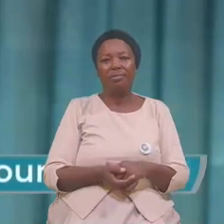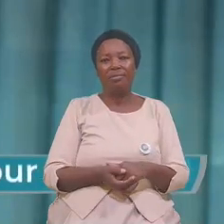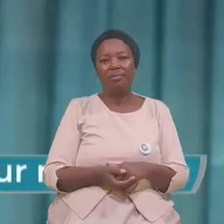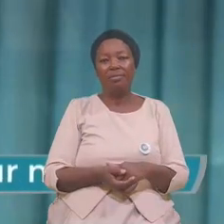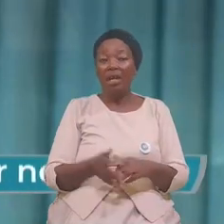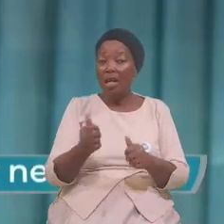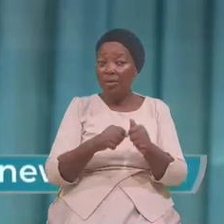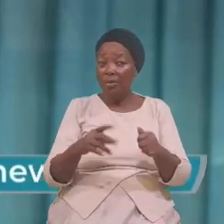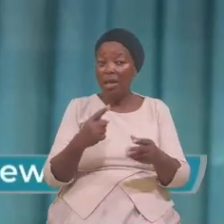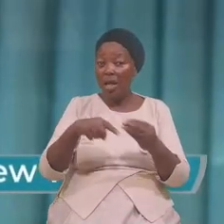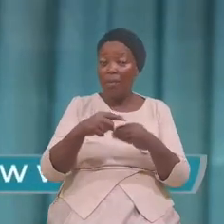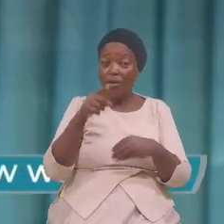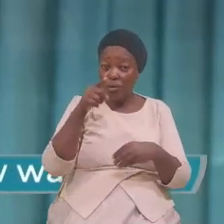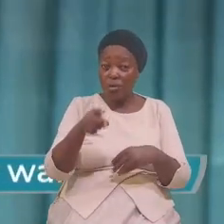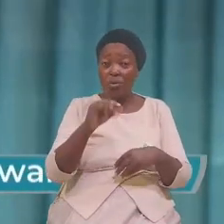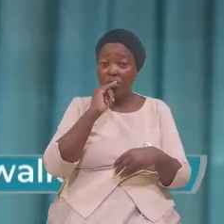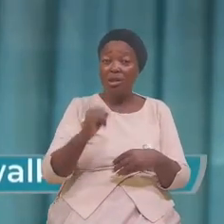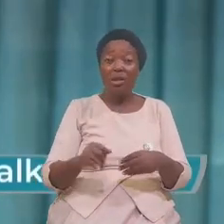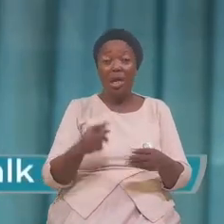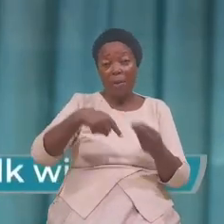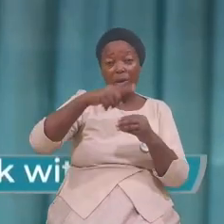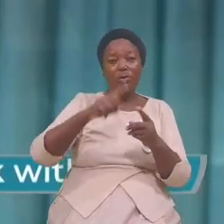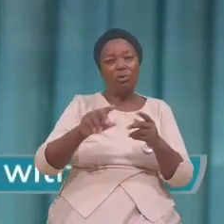Tout te concernant est sur le point de changer.